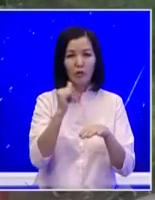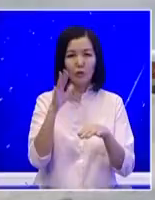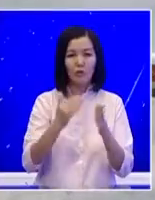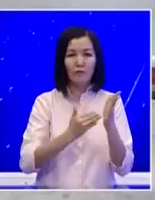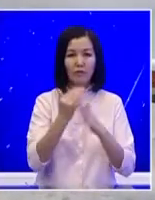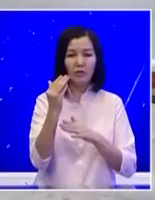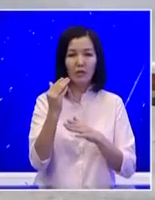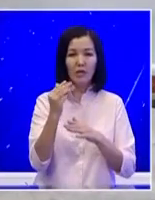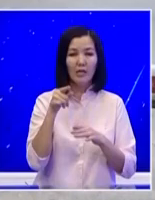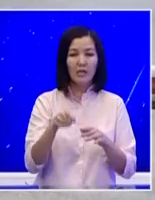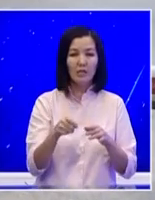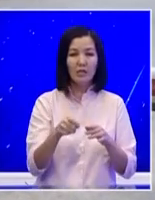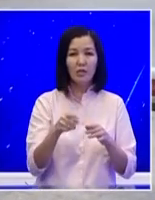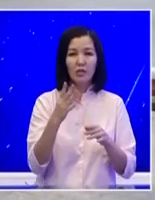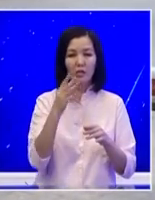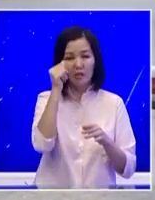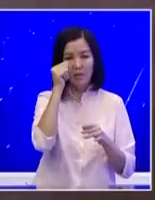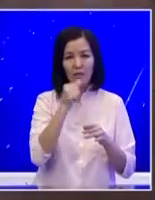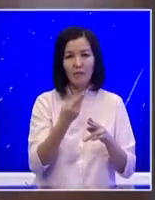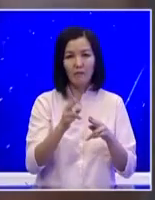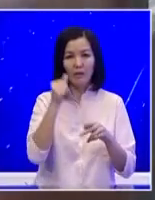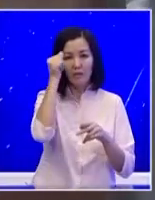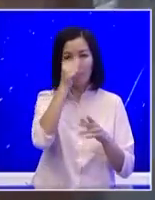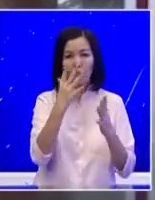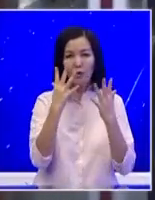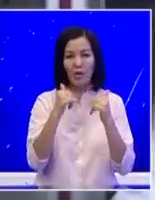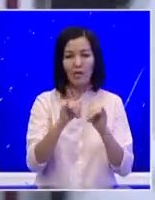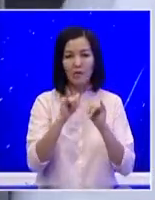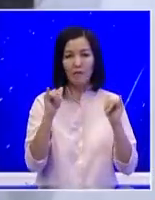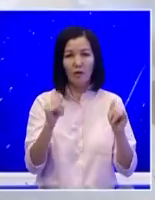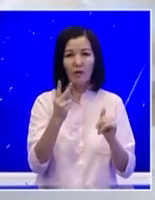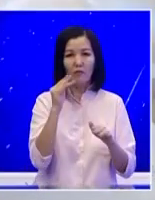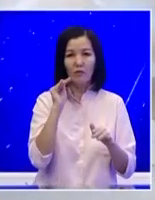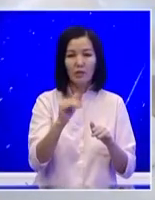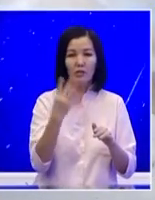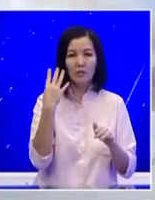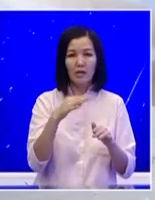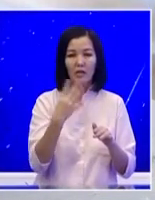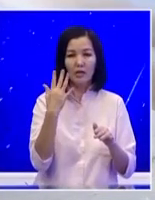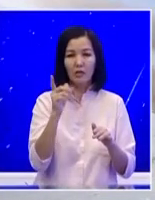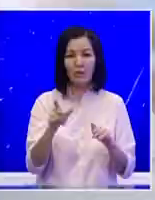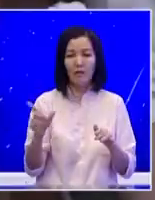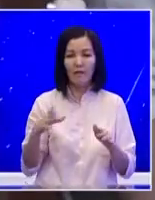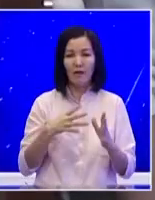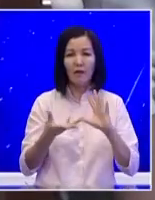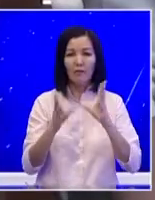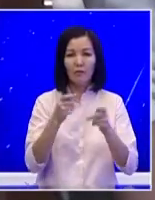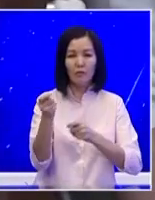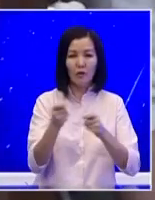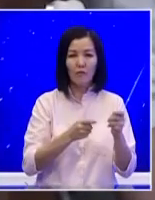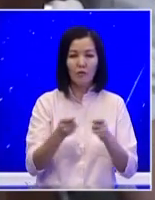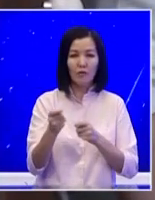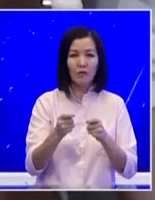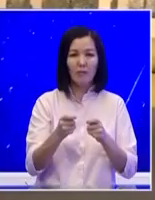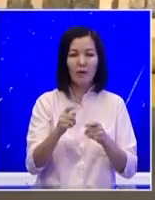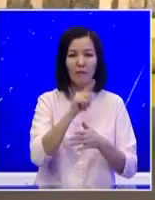свыше 1000 волонтеров, то за 4 месяца текущего года их количество выросло до 2043 человек. По словам руководства управления по